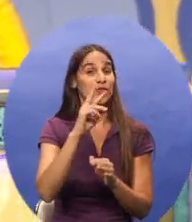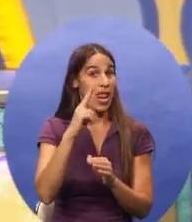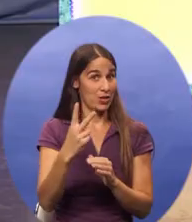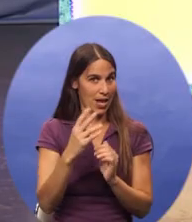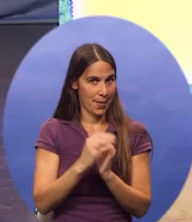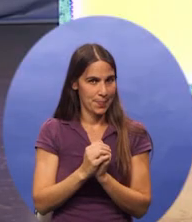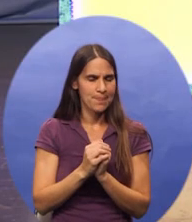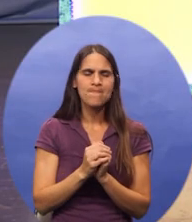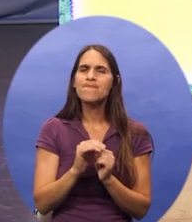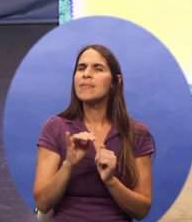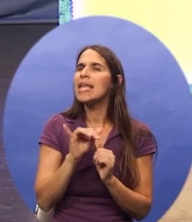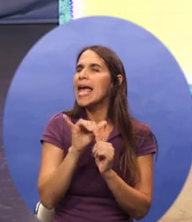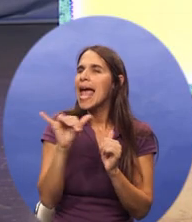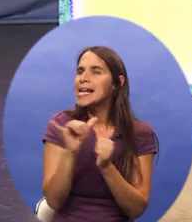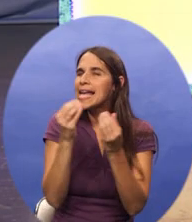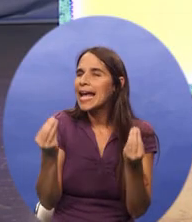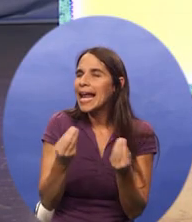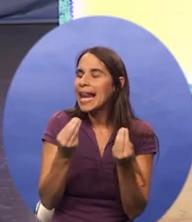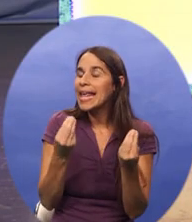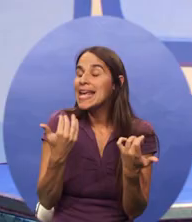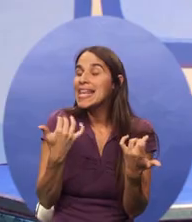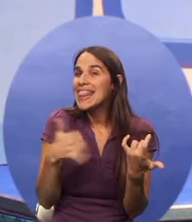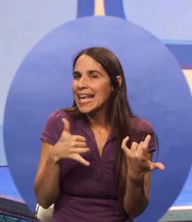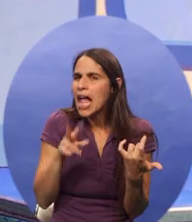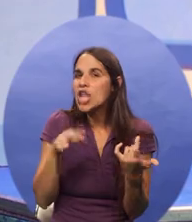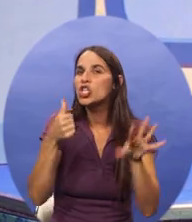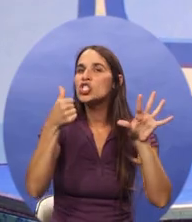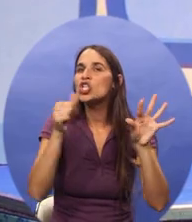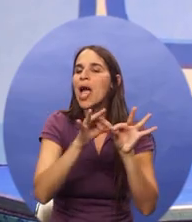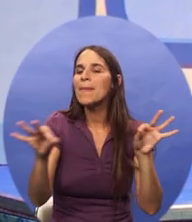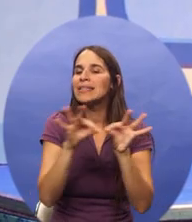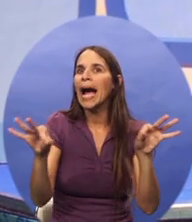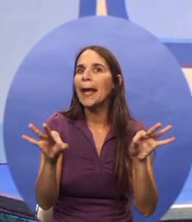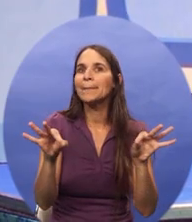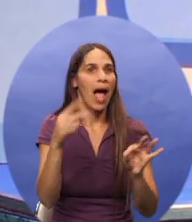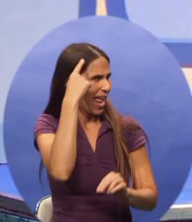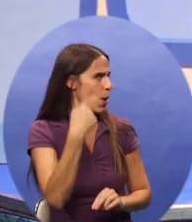שנייה. לאיזה כלי נגינה יש 6 מיתרים? אני יודע!